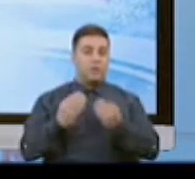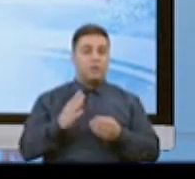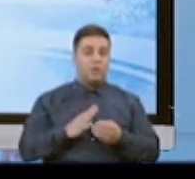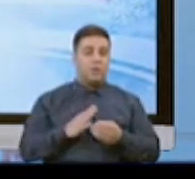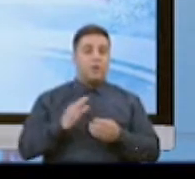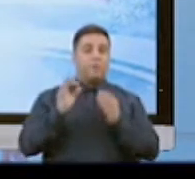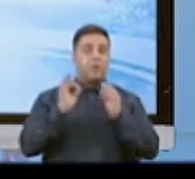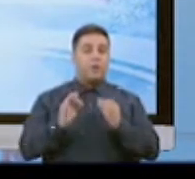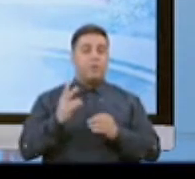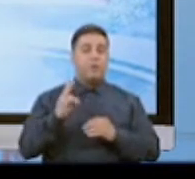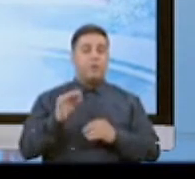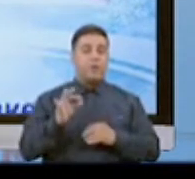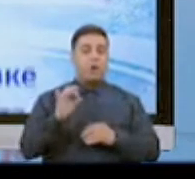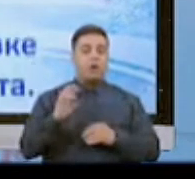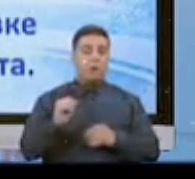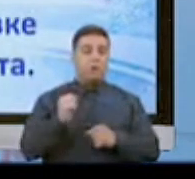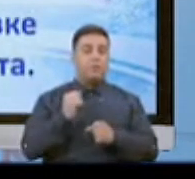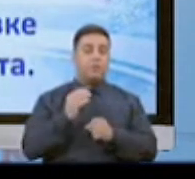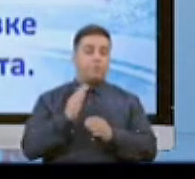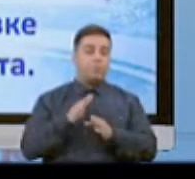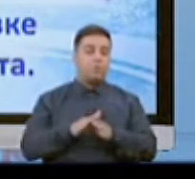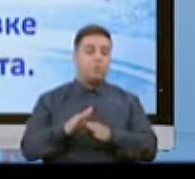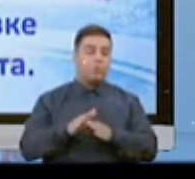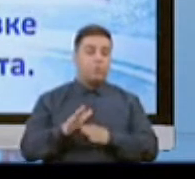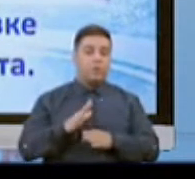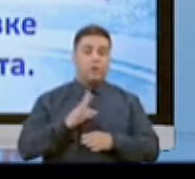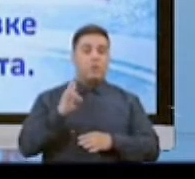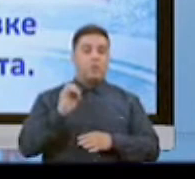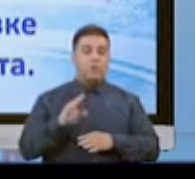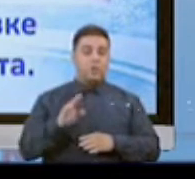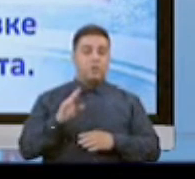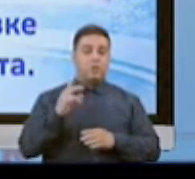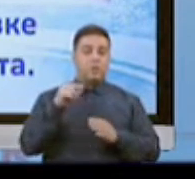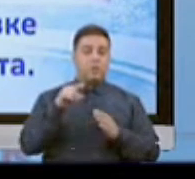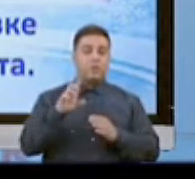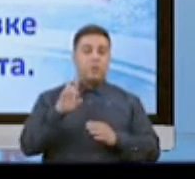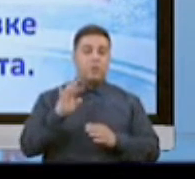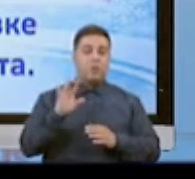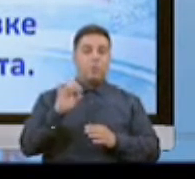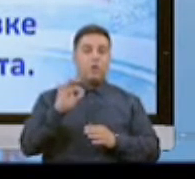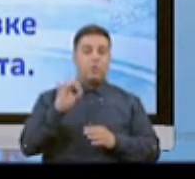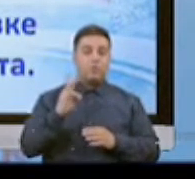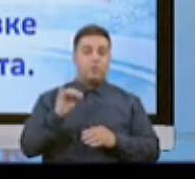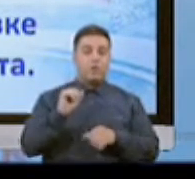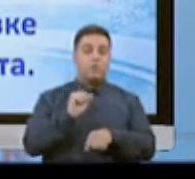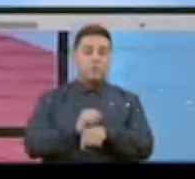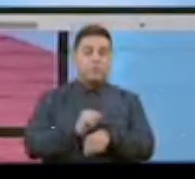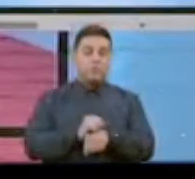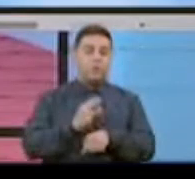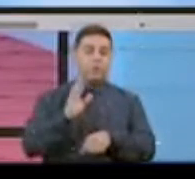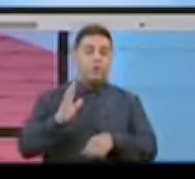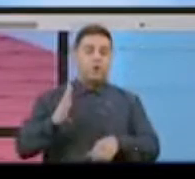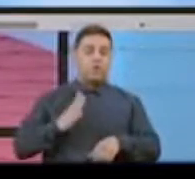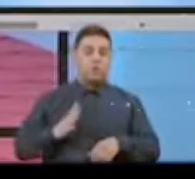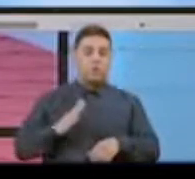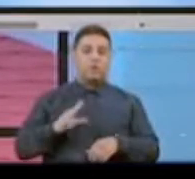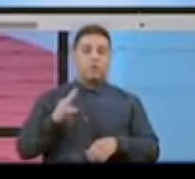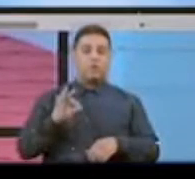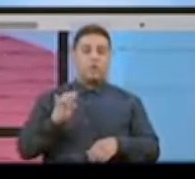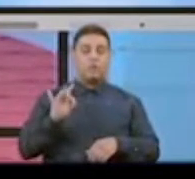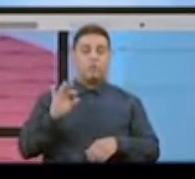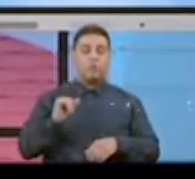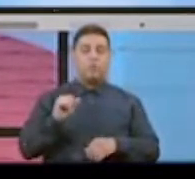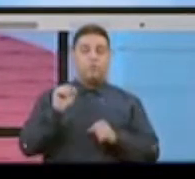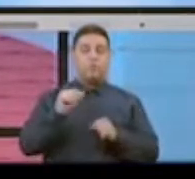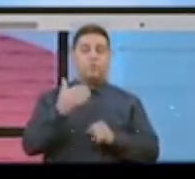ли поступили, ребятки? Конечно же, нет. Не балуйся на остановке в ожидании транспорта. Вы можете навредить